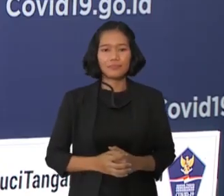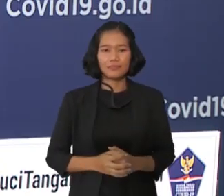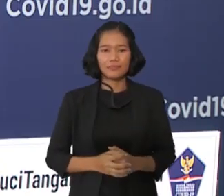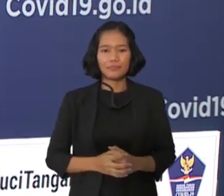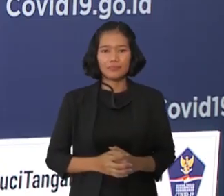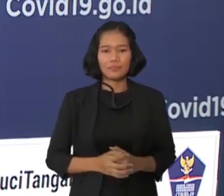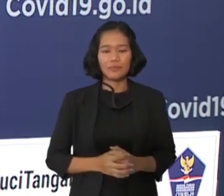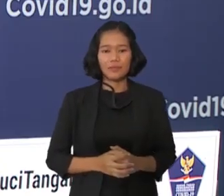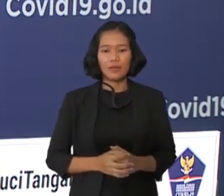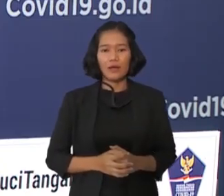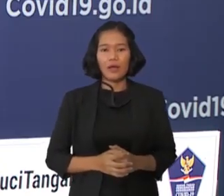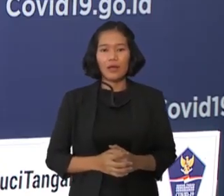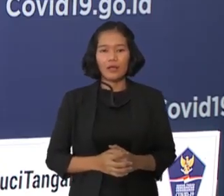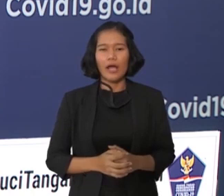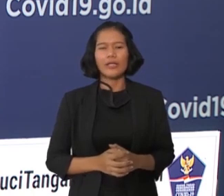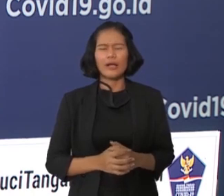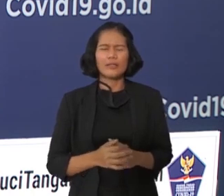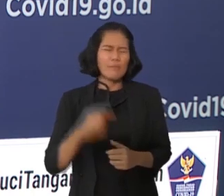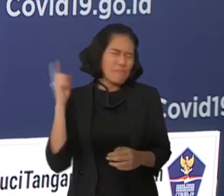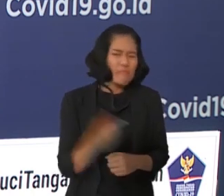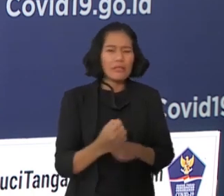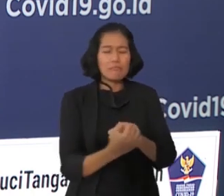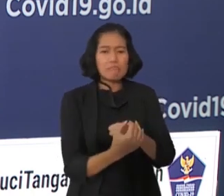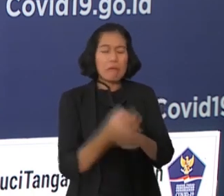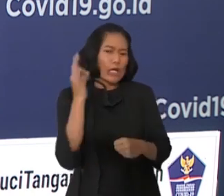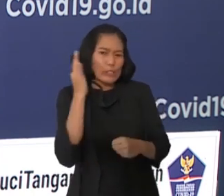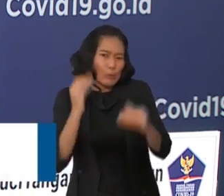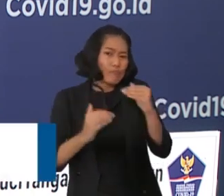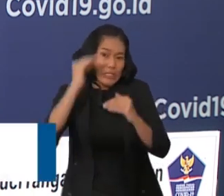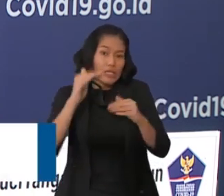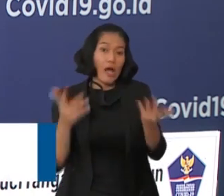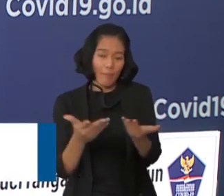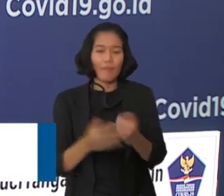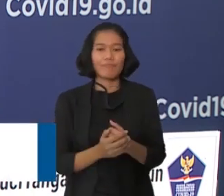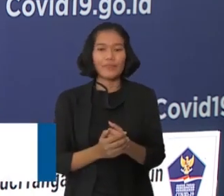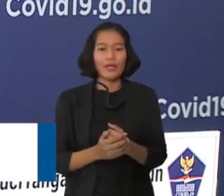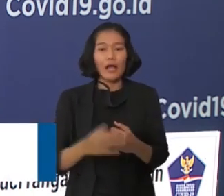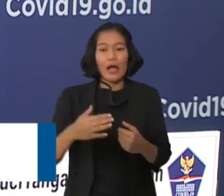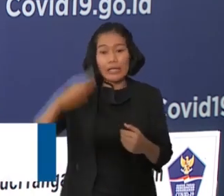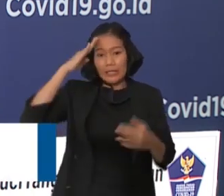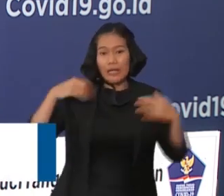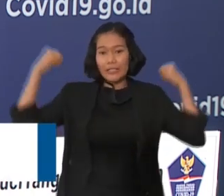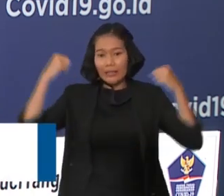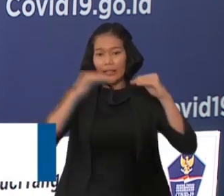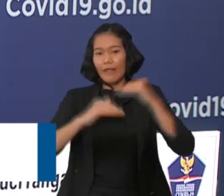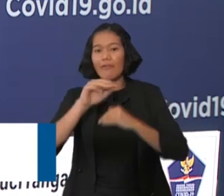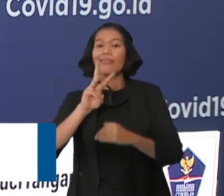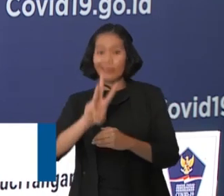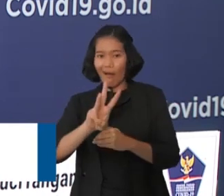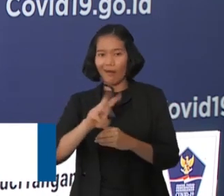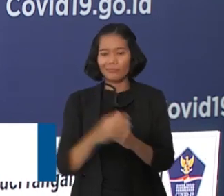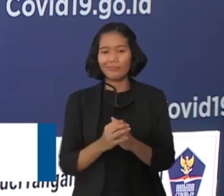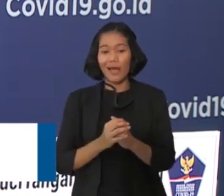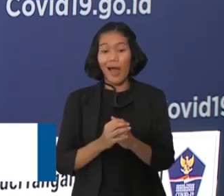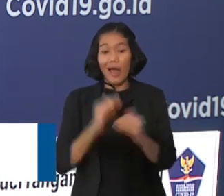sedangkan yang paling infeksius adalah yang paling beresiko tinggi adalah tenaga kesehatan di tingkat tiga kelompok